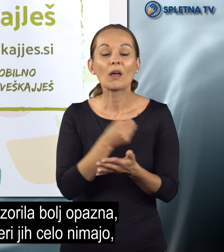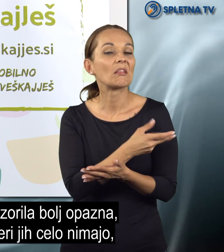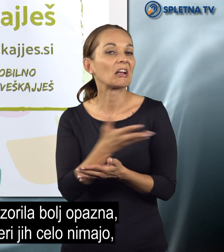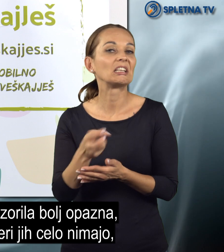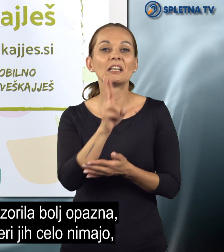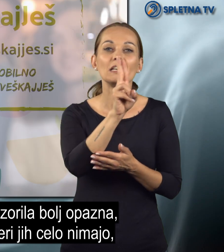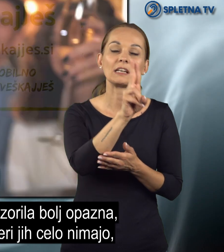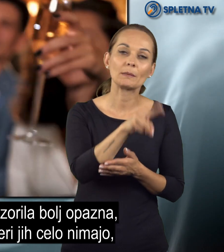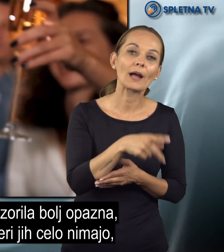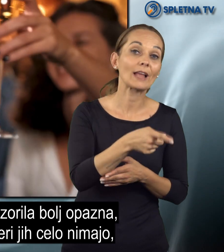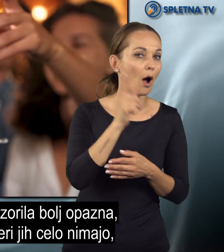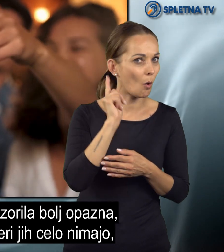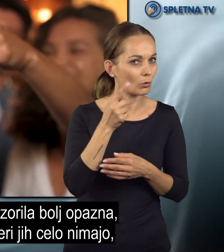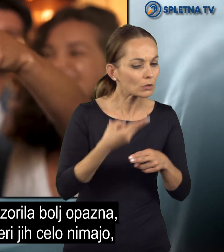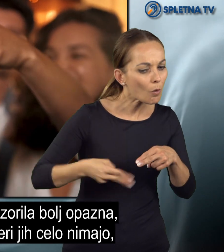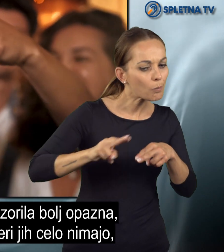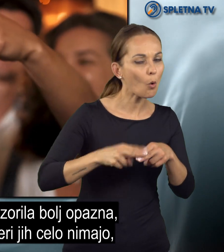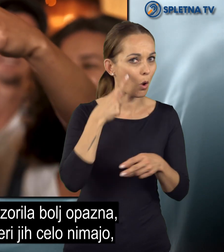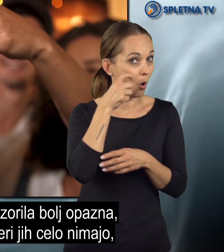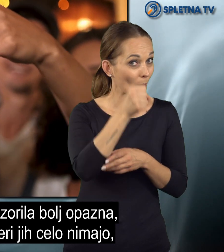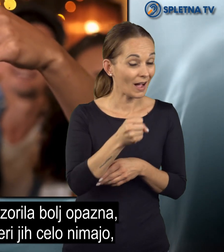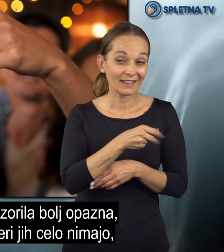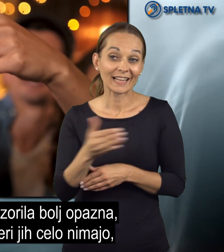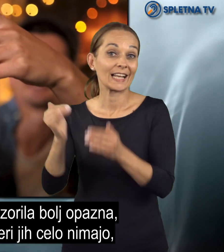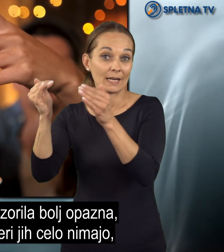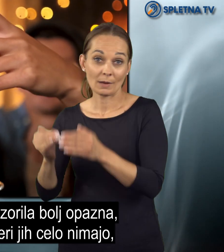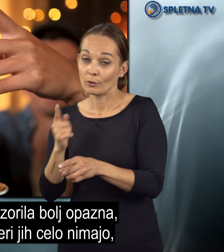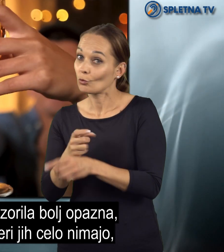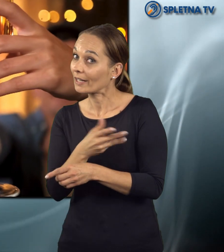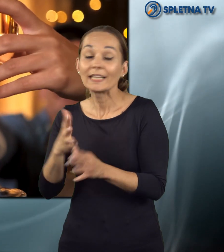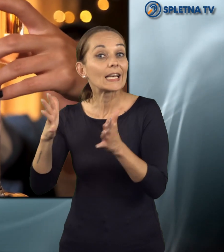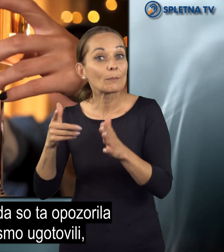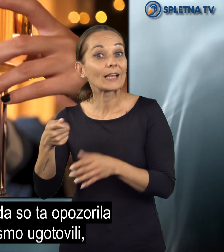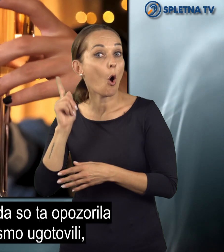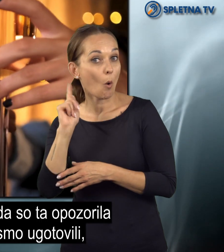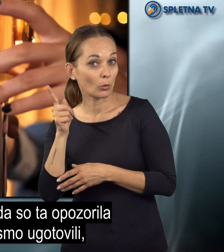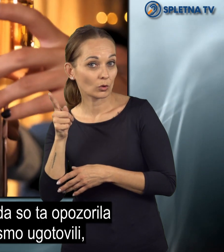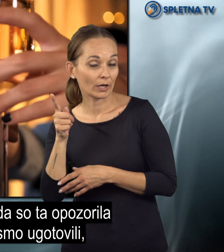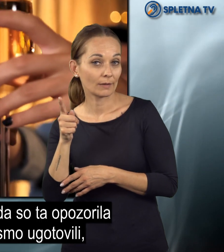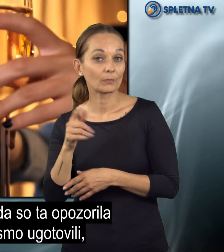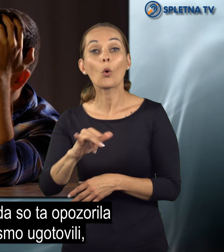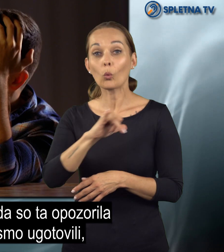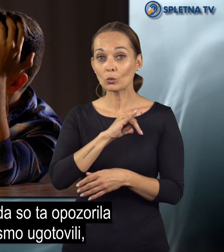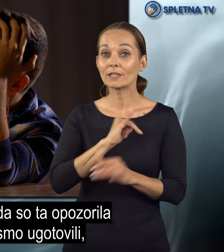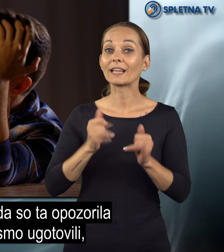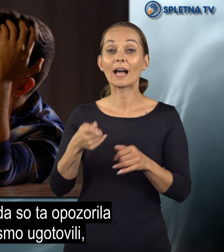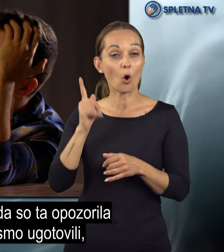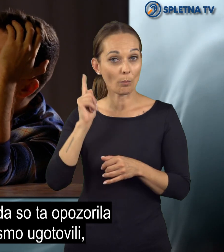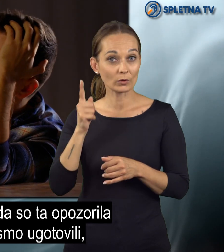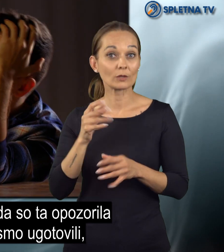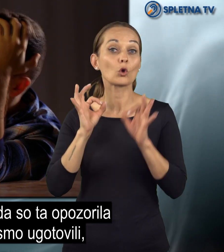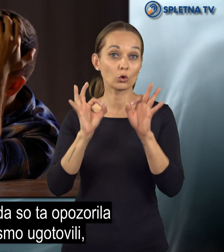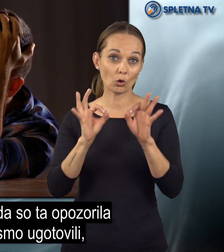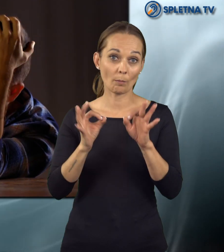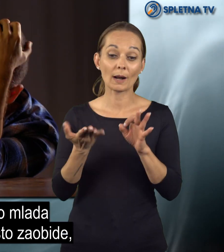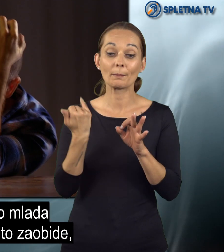Nekateri imajo ta opozorila bolj opazna, nekateri manj, nekaterih celo nimajo. Tako da kljub temu, da so ta opozorila dobrodošla,